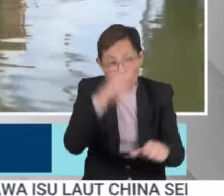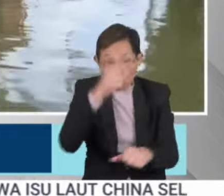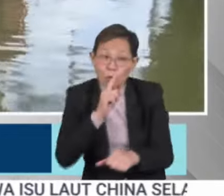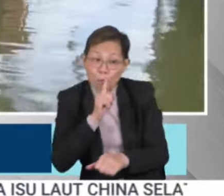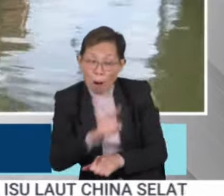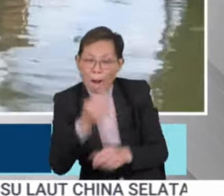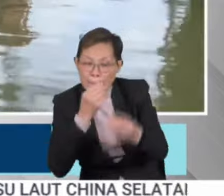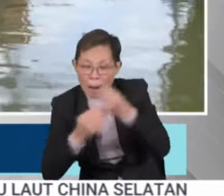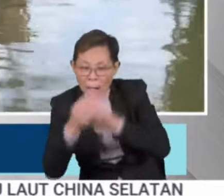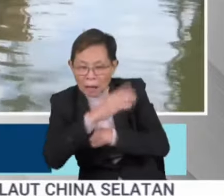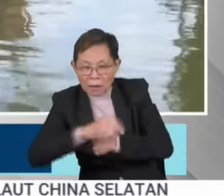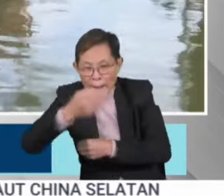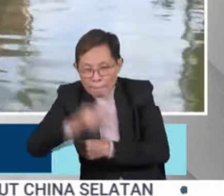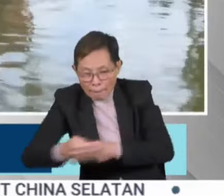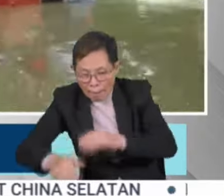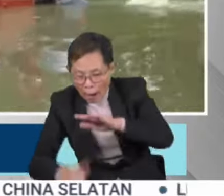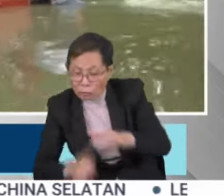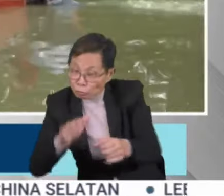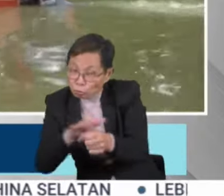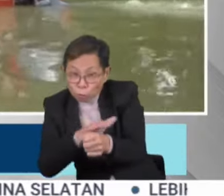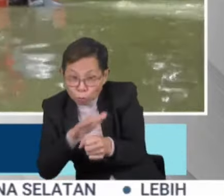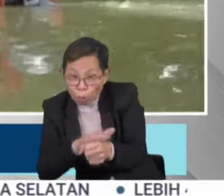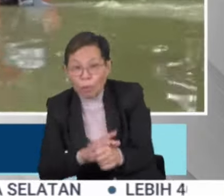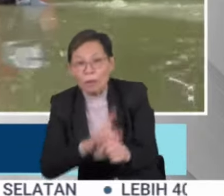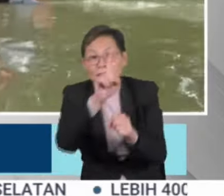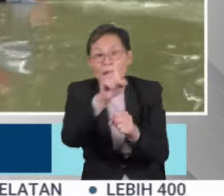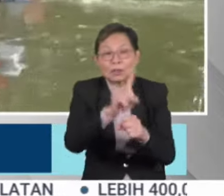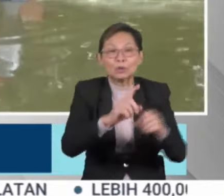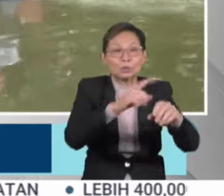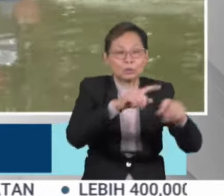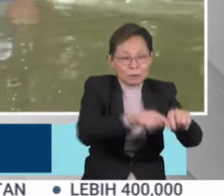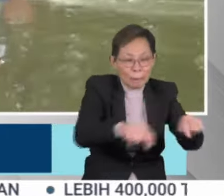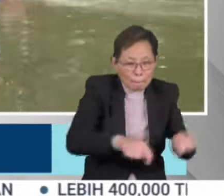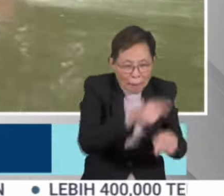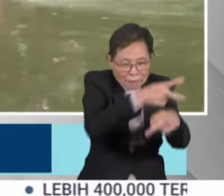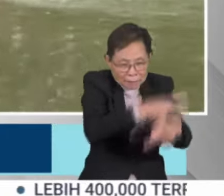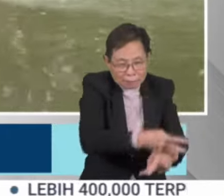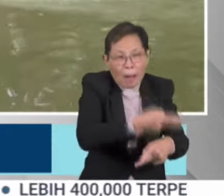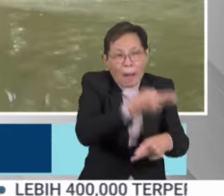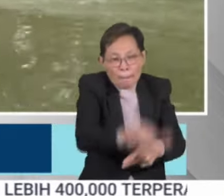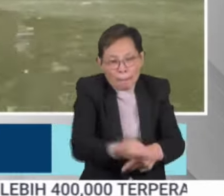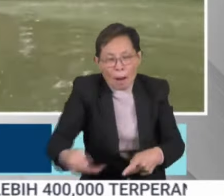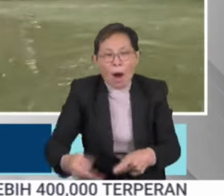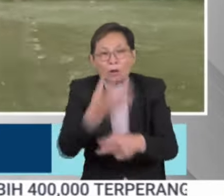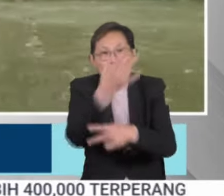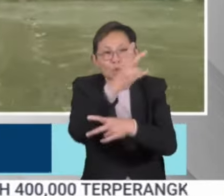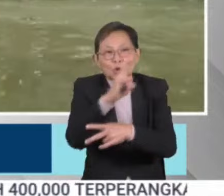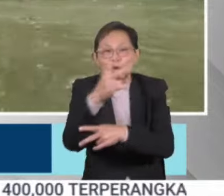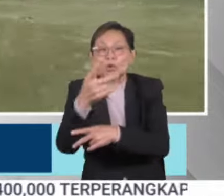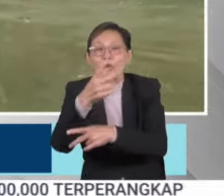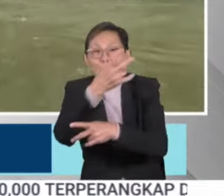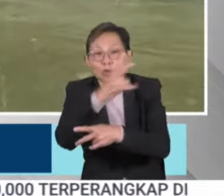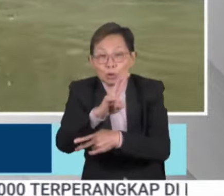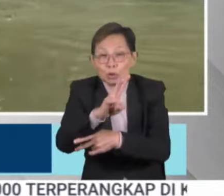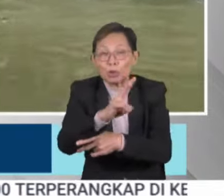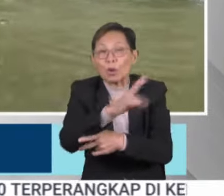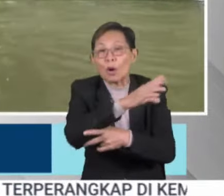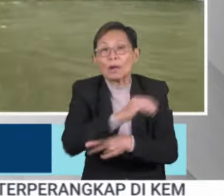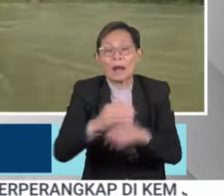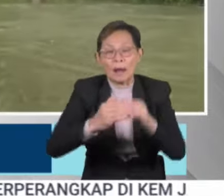pastikan bekalan makanan dan keperluan asas mencukupi, sebuah depo simpanan keperluan bencana, 17 stor bencana dan